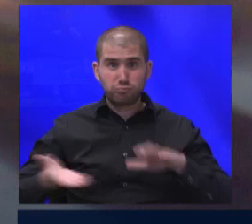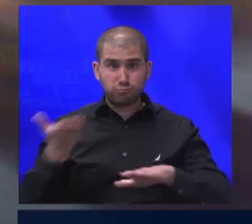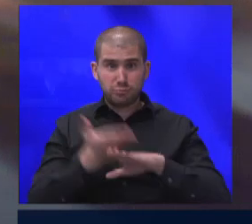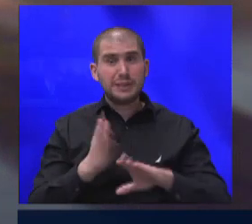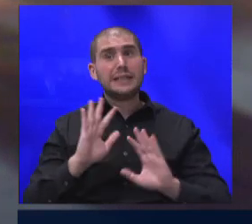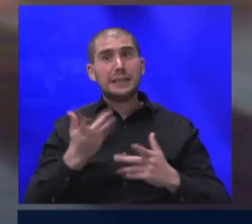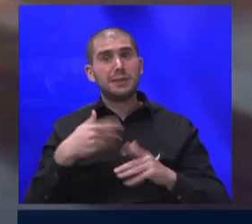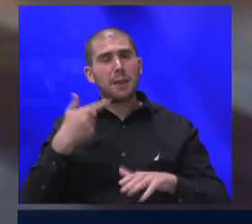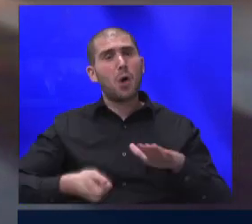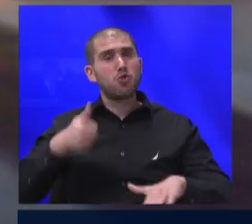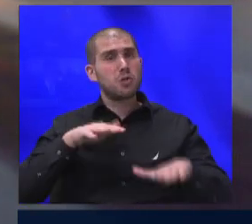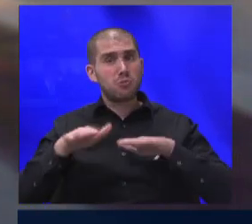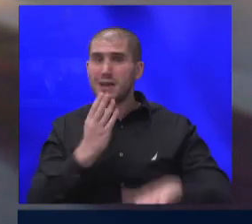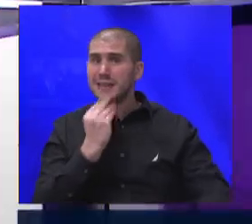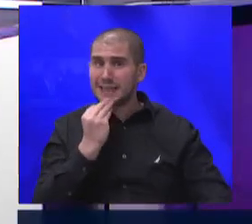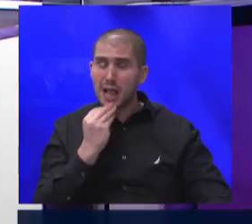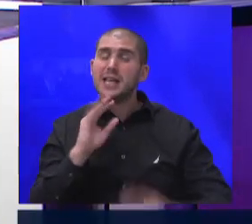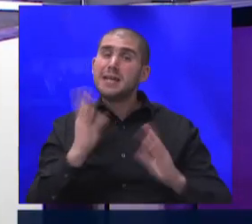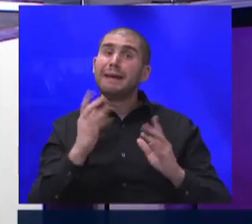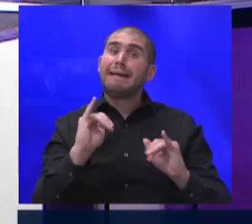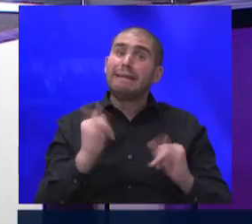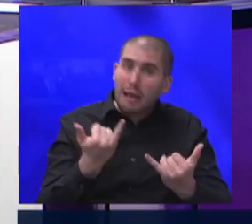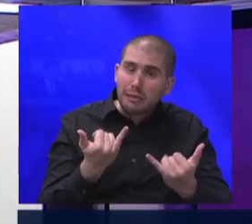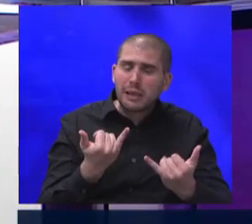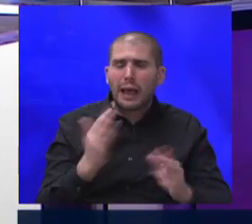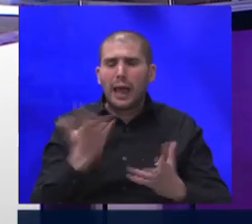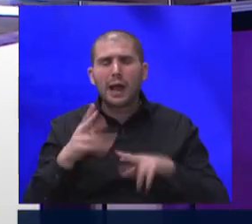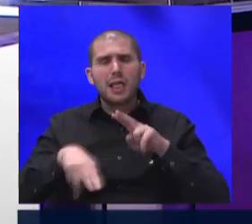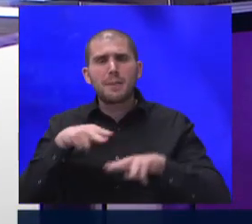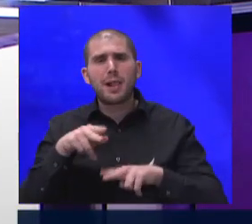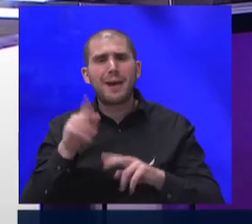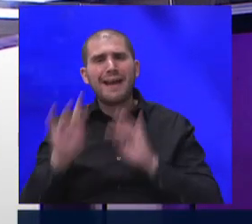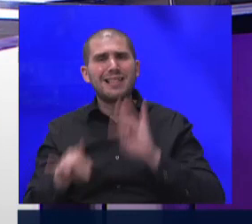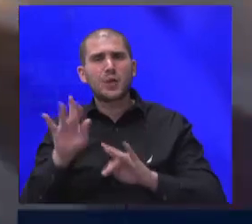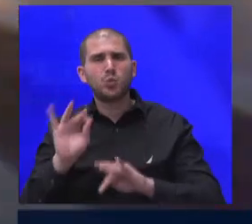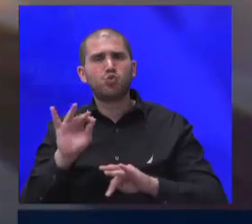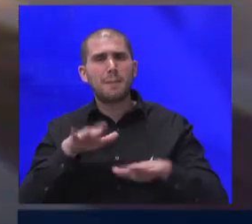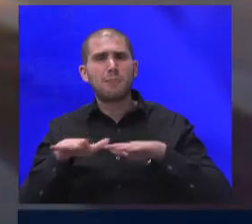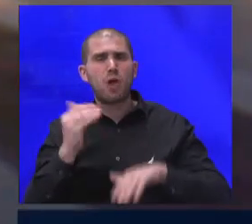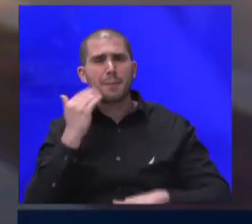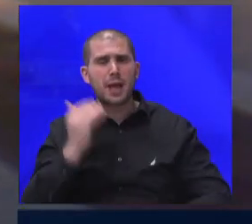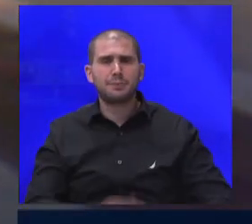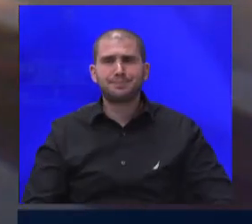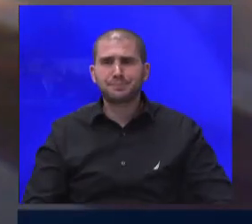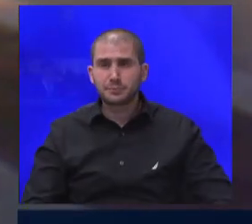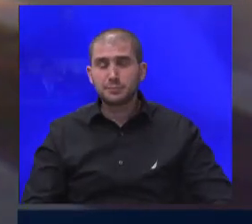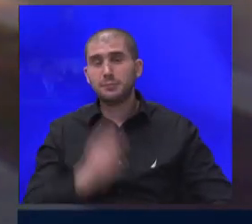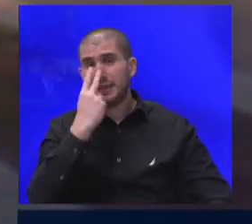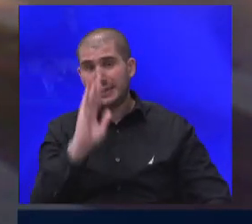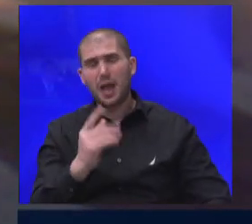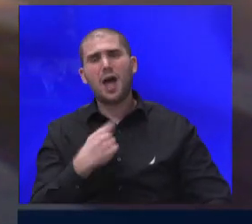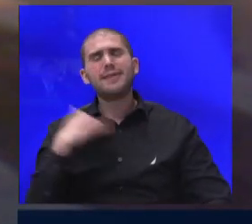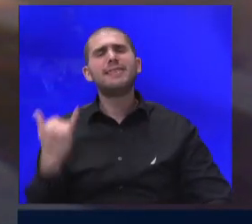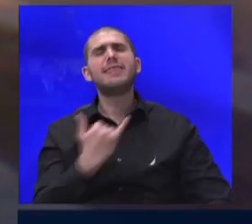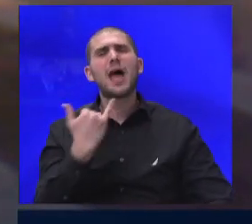ממשלת ישראל? ואם כן, איך תטפל בהתנגדות מצד הממשל האמריקאי? תראי מיכל, אני תמיד תמכתי